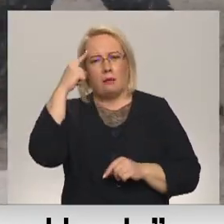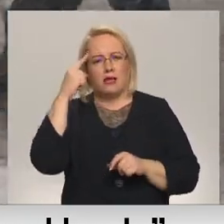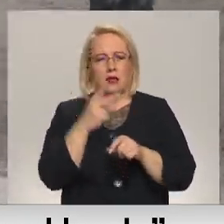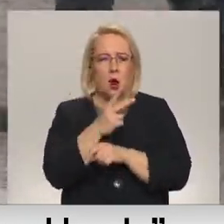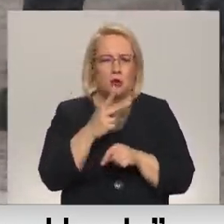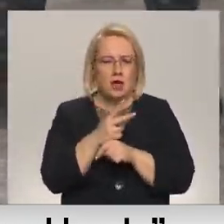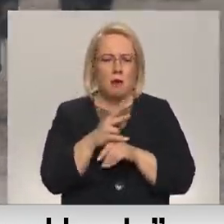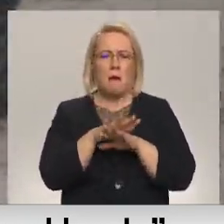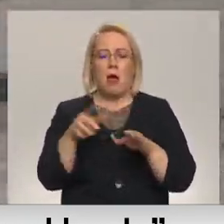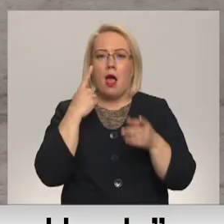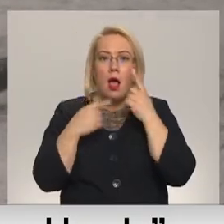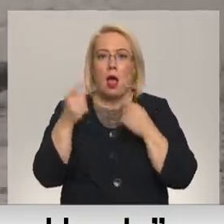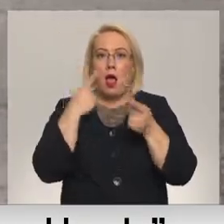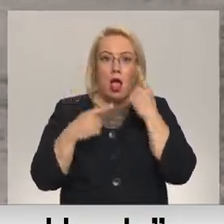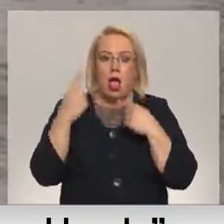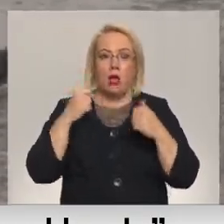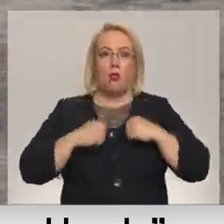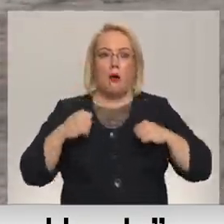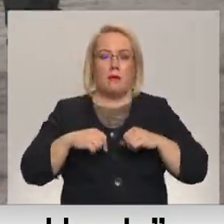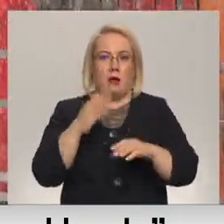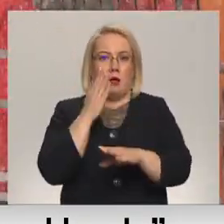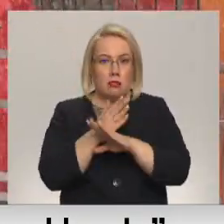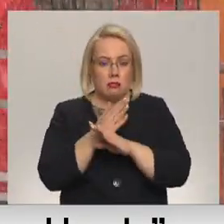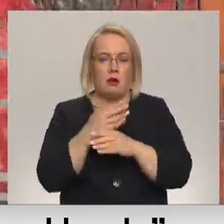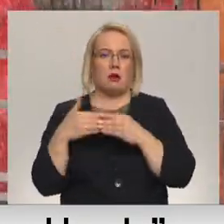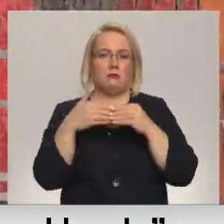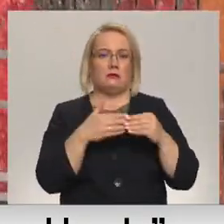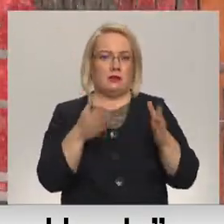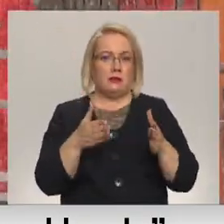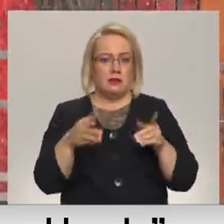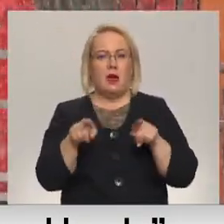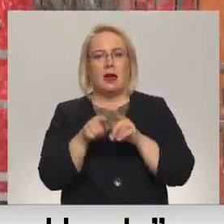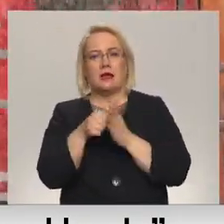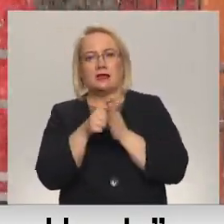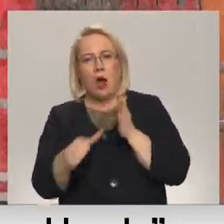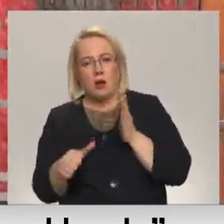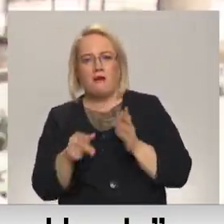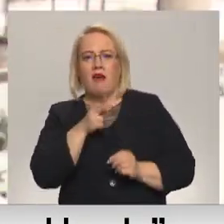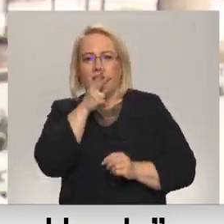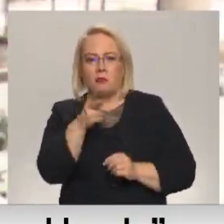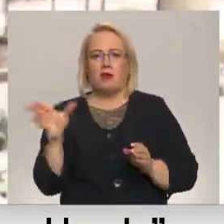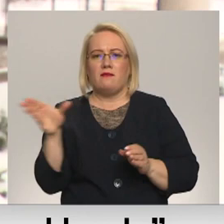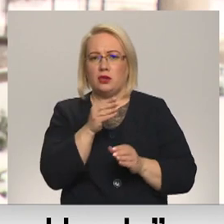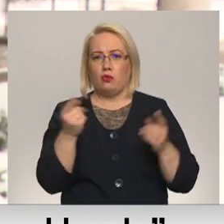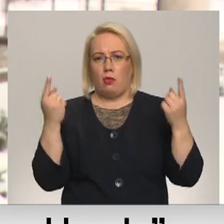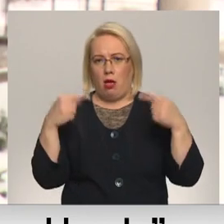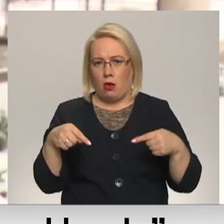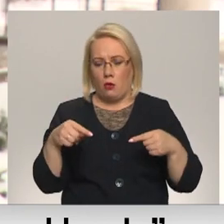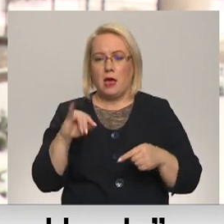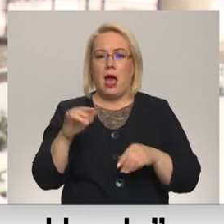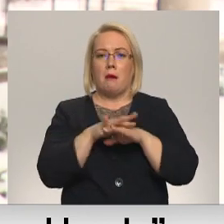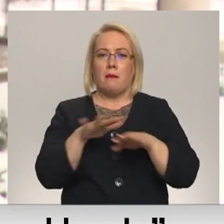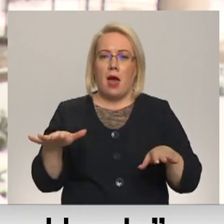ja bērns raud bez asarām vai raud tā, ka nevar nomierināt. Arī tad, ja caurēja vai vēmšana ir nepārtraukti. Ja bērniņam vairāk